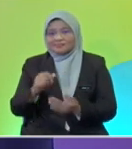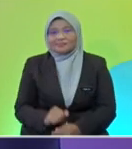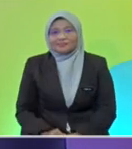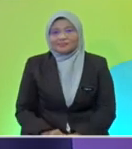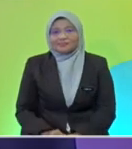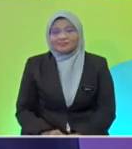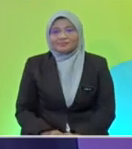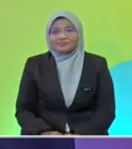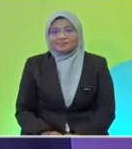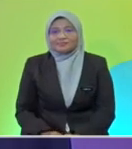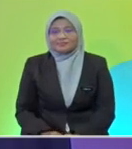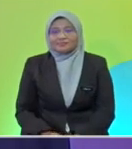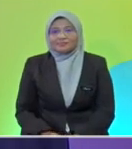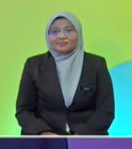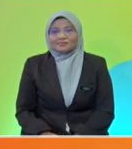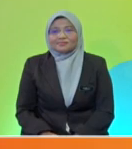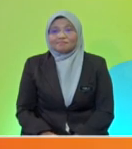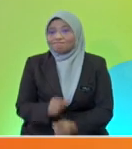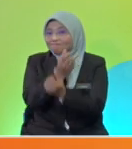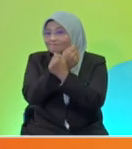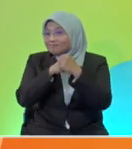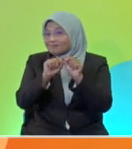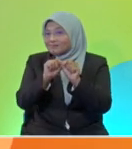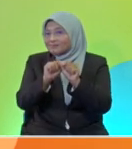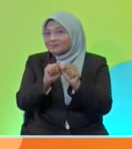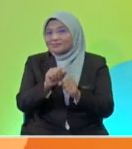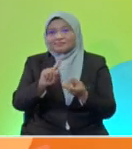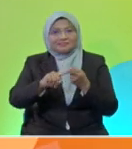dengan activity jompli dan sedikit